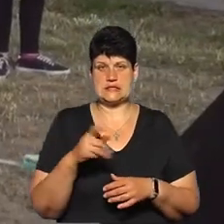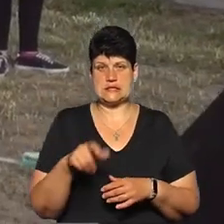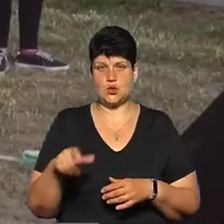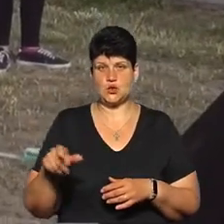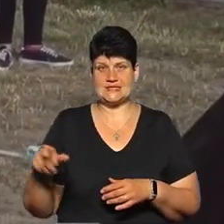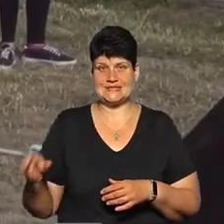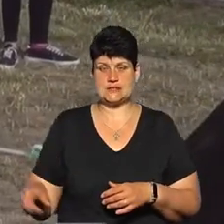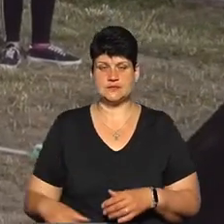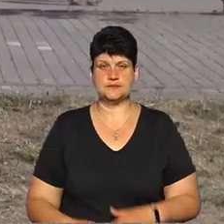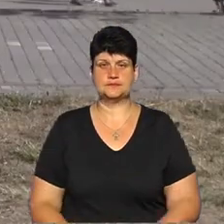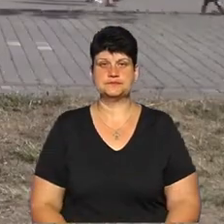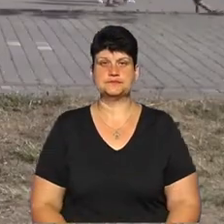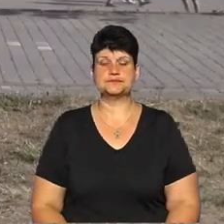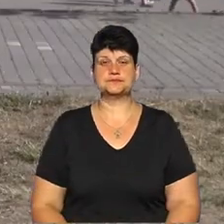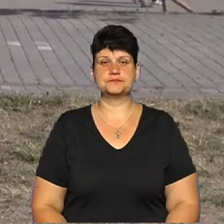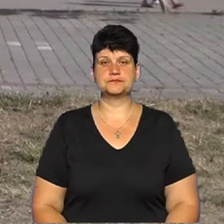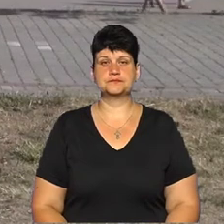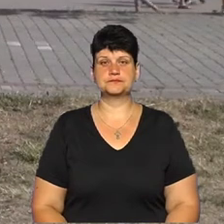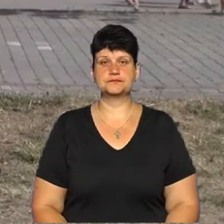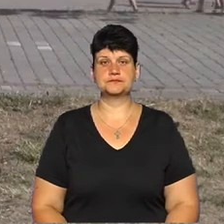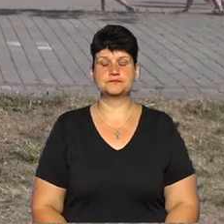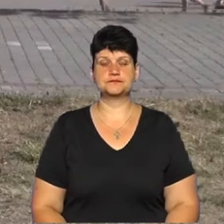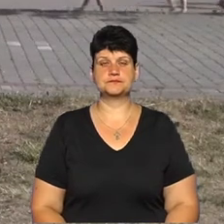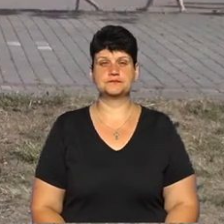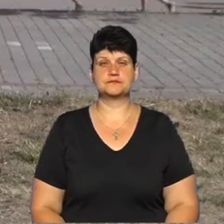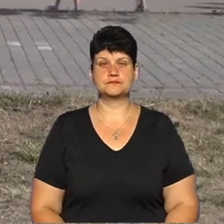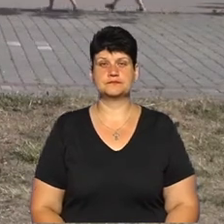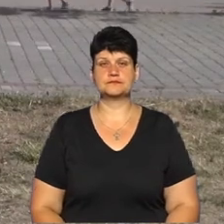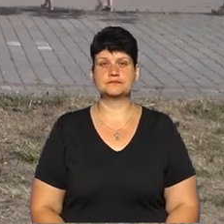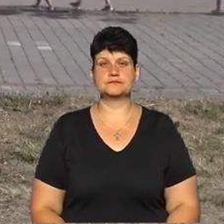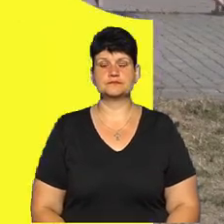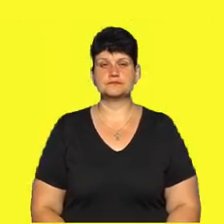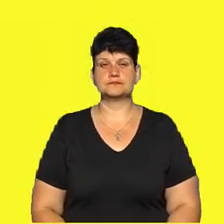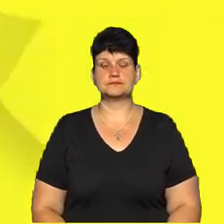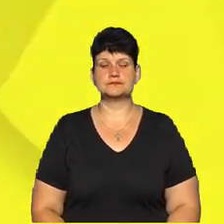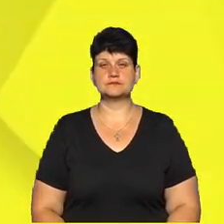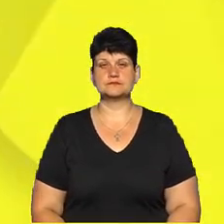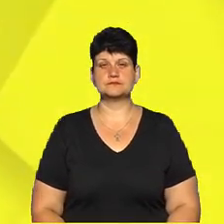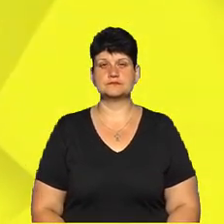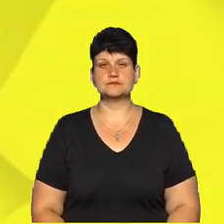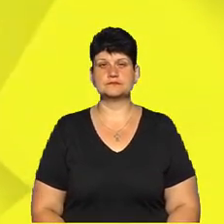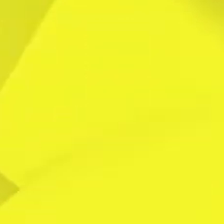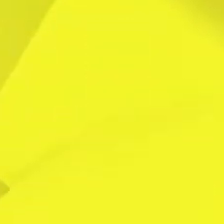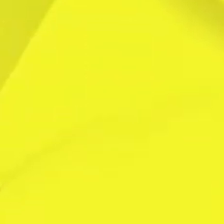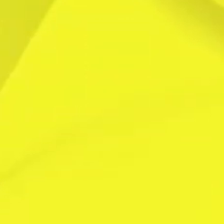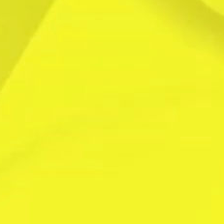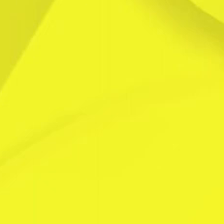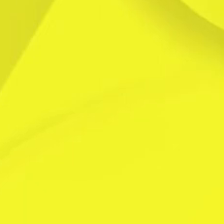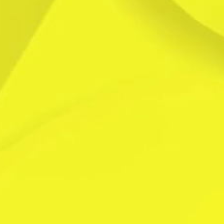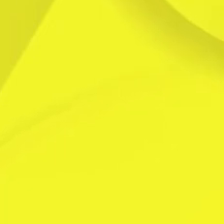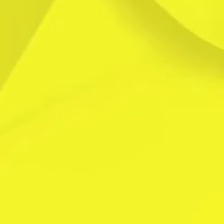Людмила Пучкалець, Андрій Прокопів. Новини на Суспільному. Тернопільщина. Хочемо. Чи не хочемо? Я не знаю. Thank you.